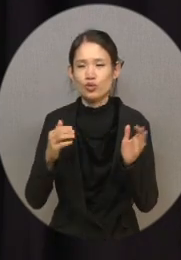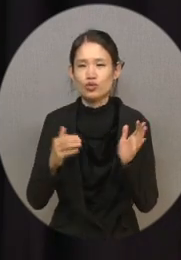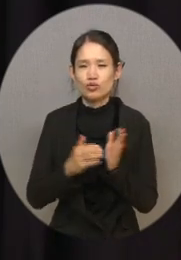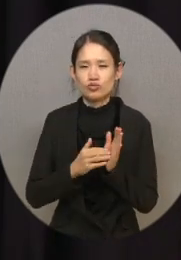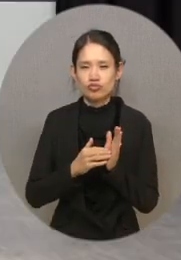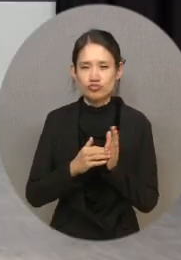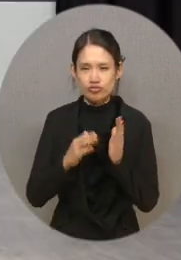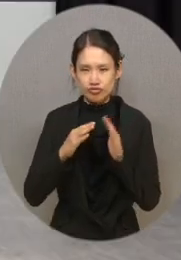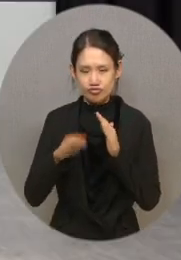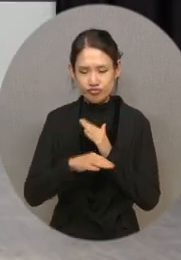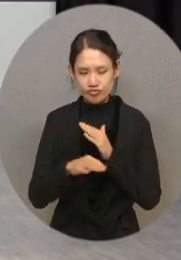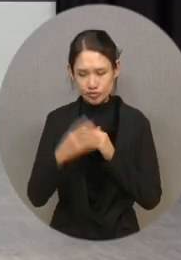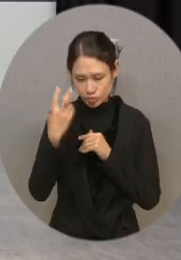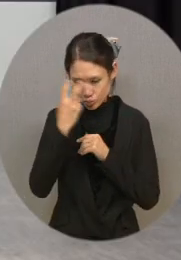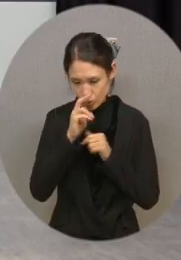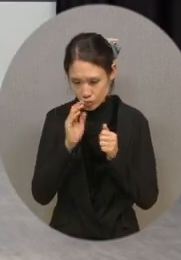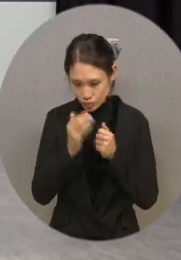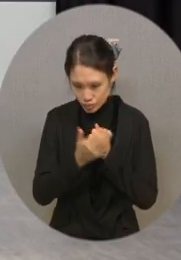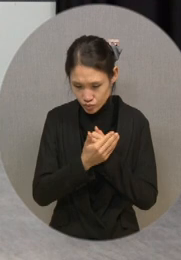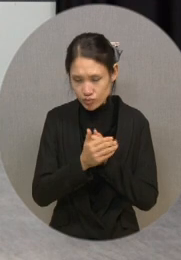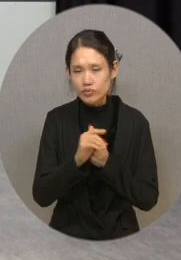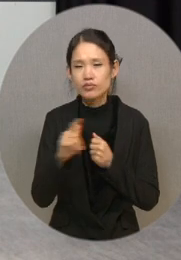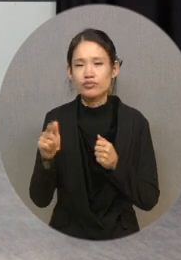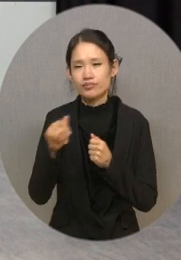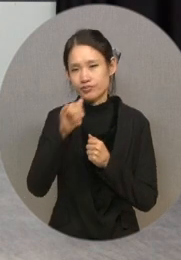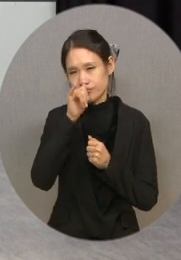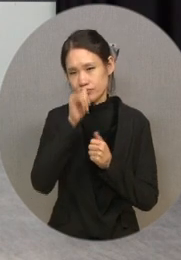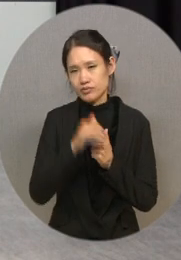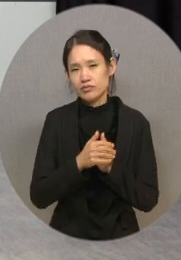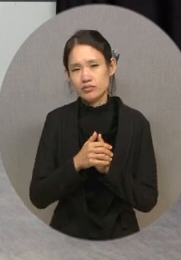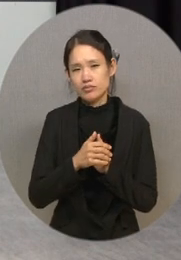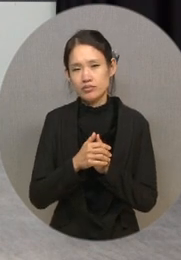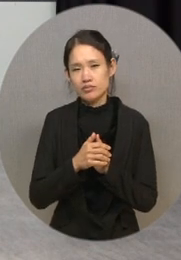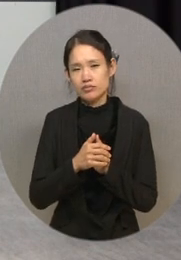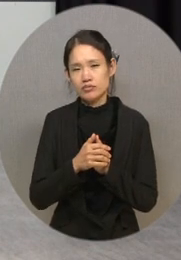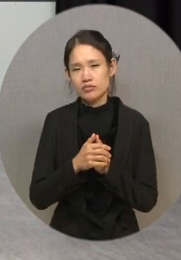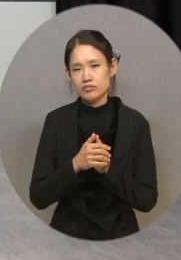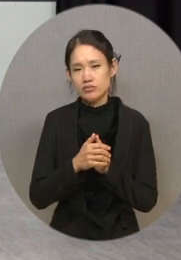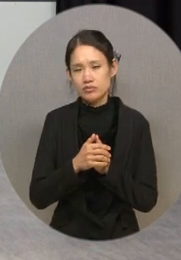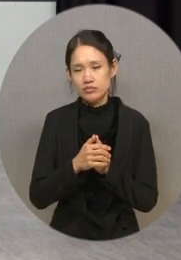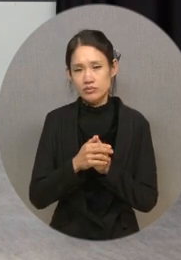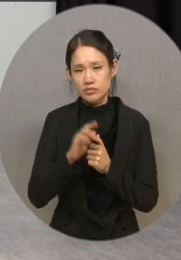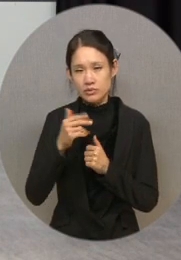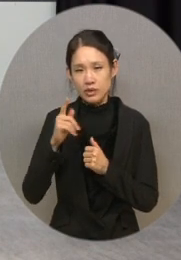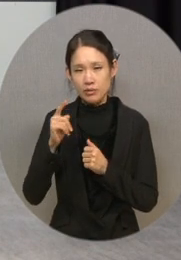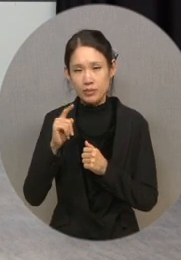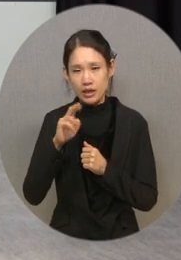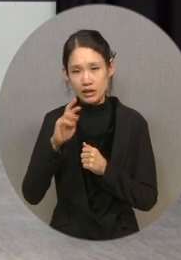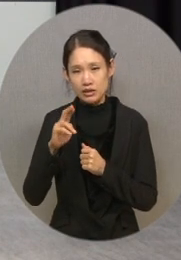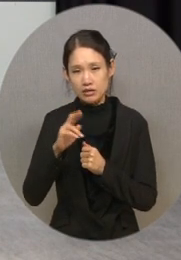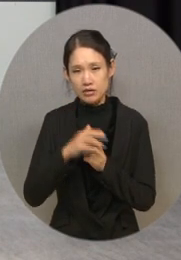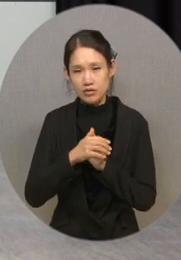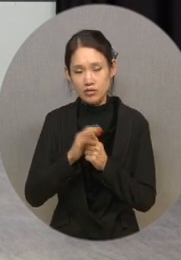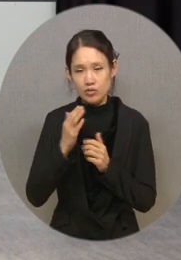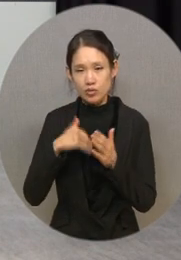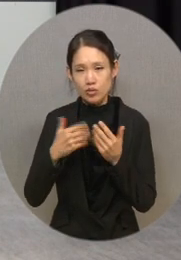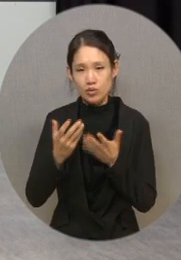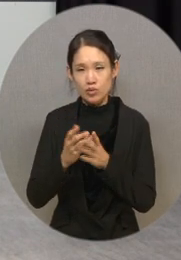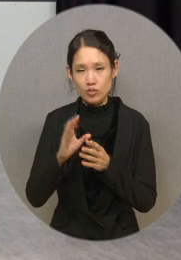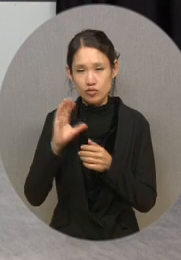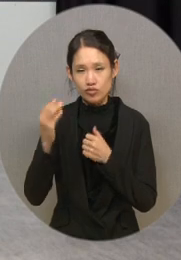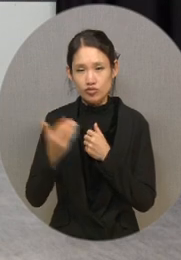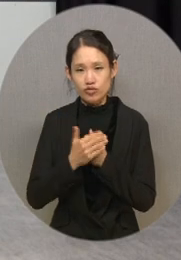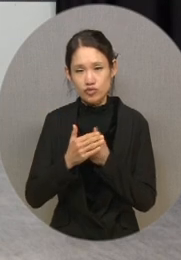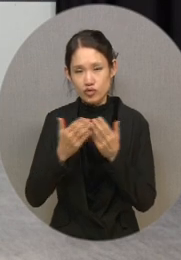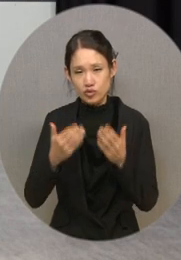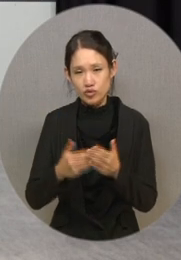그 가정의 아이들을 많이 보호해주고 여러 가지 했습니다. 그때 이제 담배 인상 공사나 이런 데서 후원을 해줘가지고